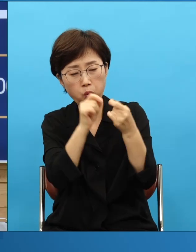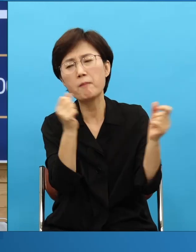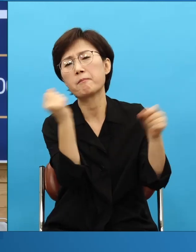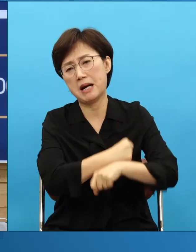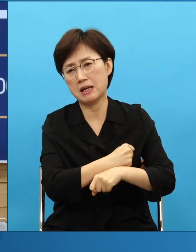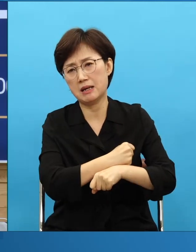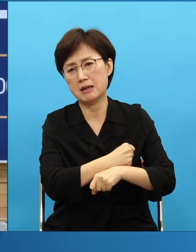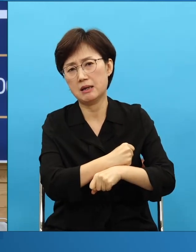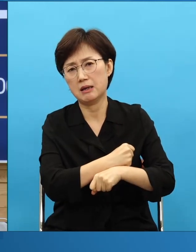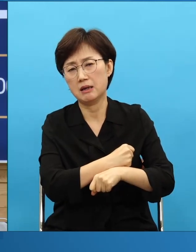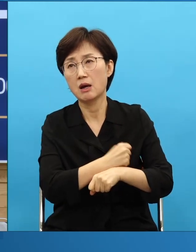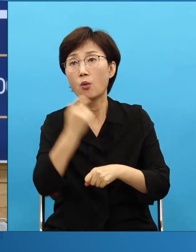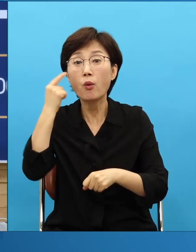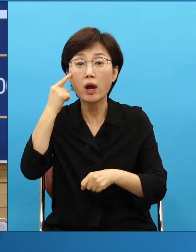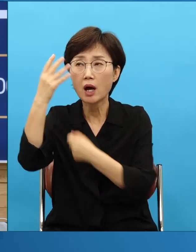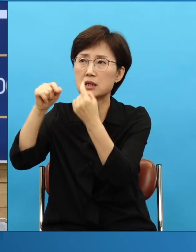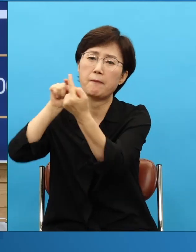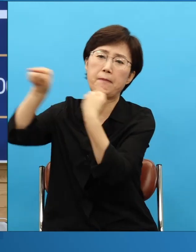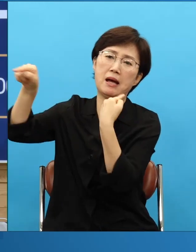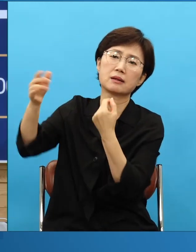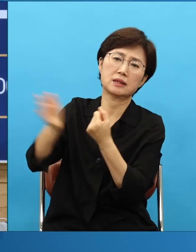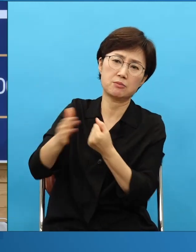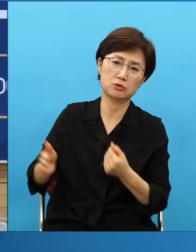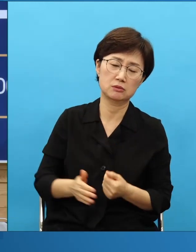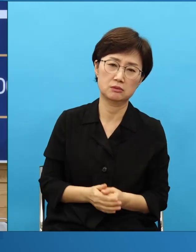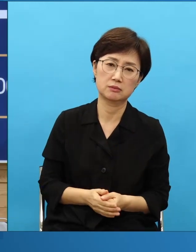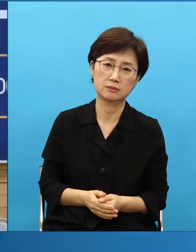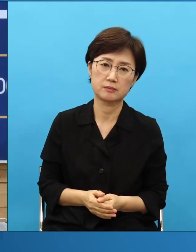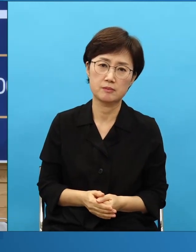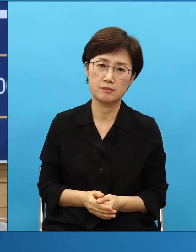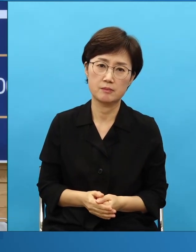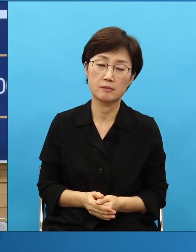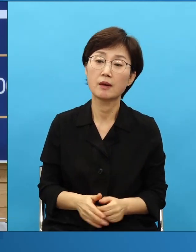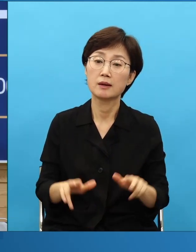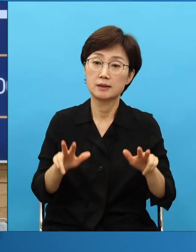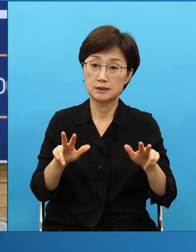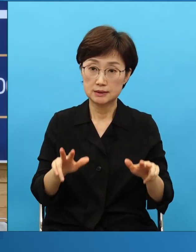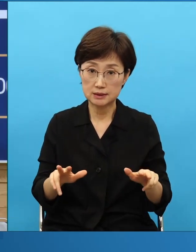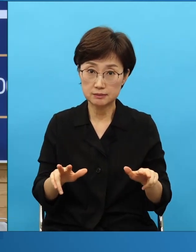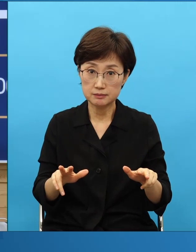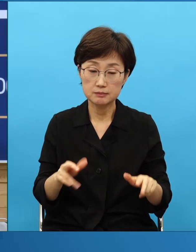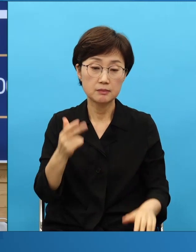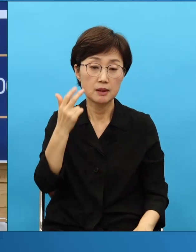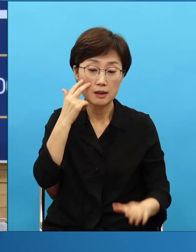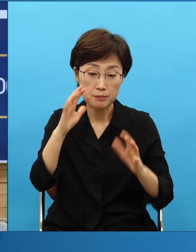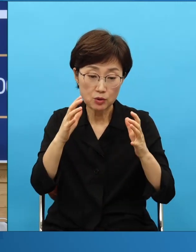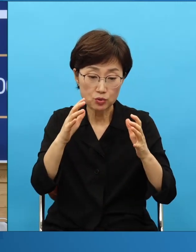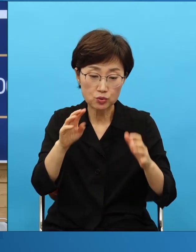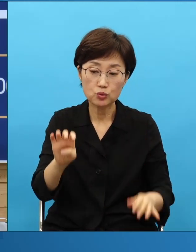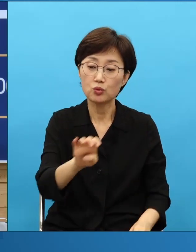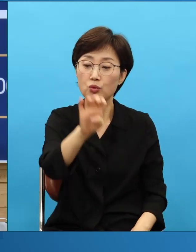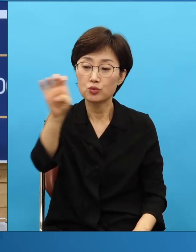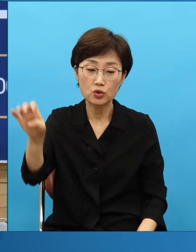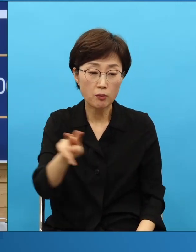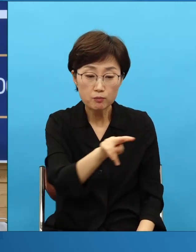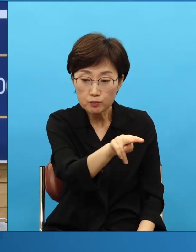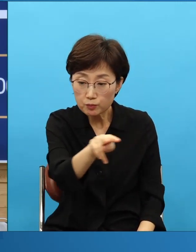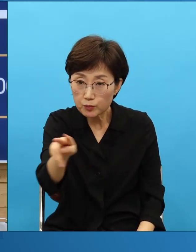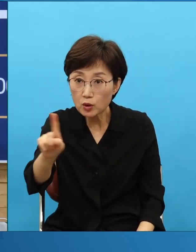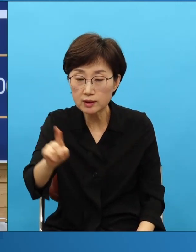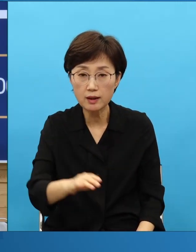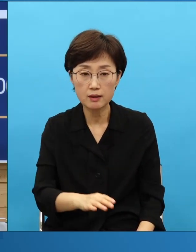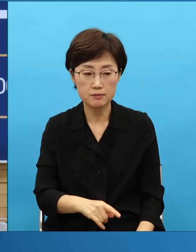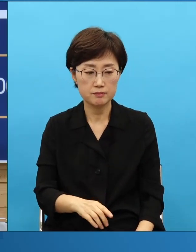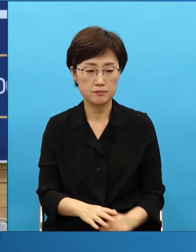is an incorrect mission that you've accomplished. 그래서 지금 미국이나 이런 유럽 같은 데서 인류